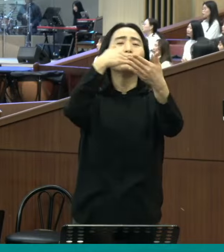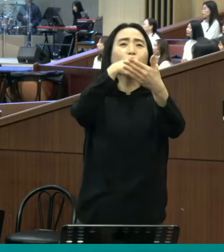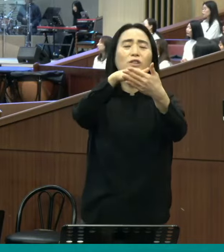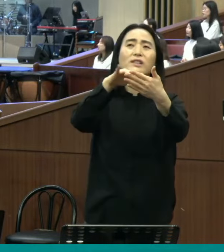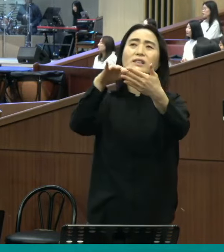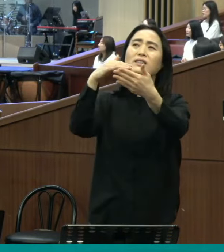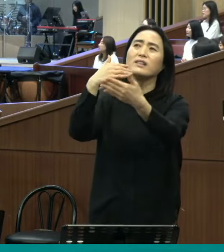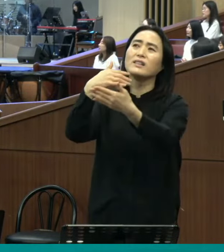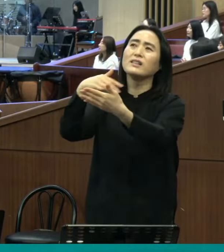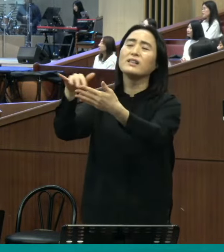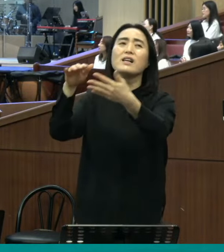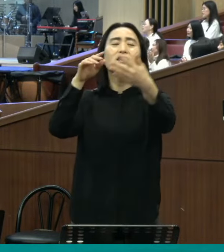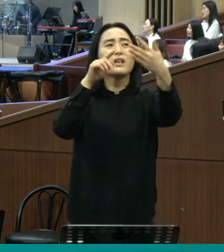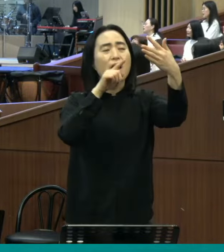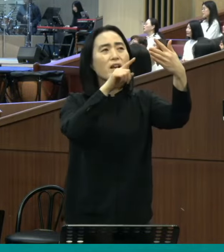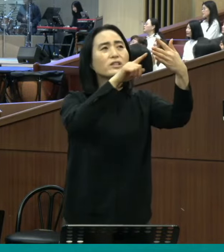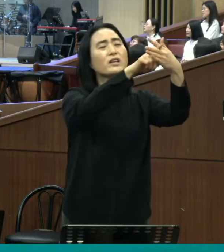수를